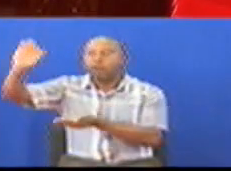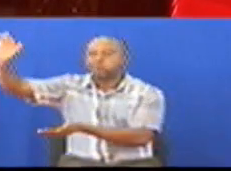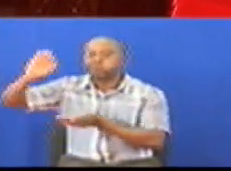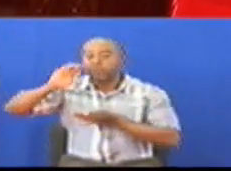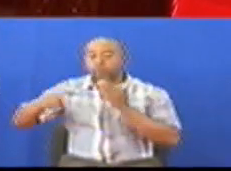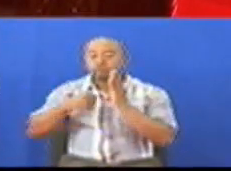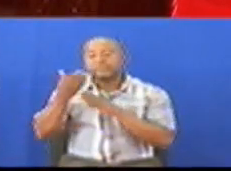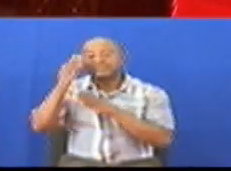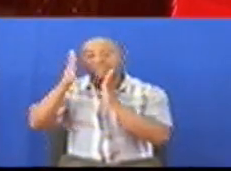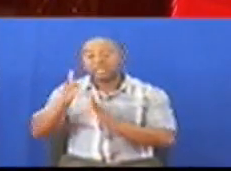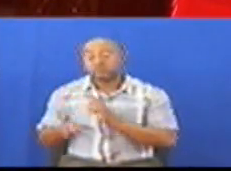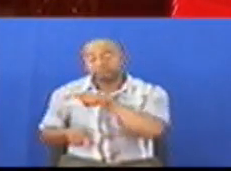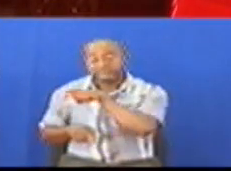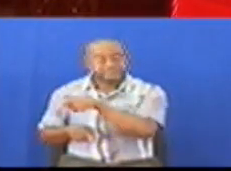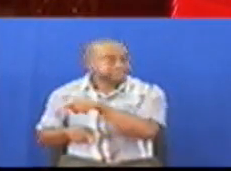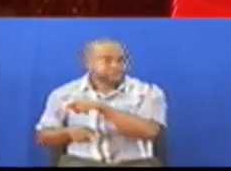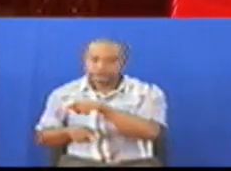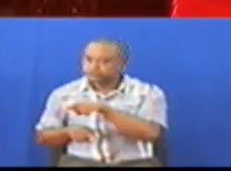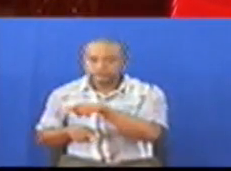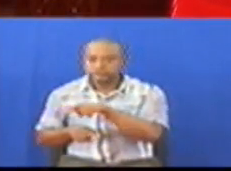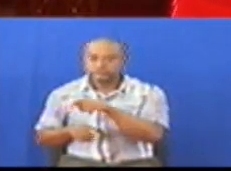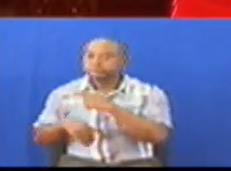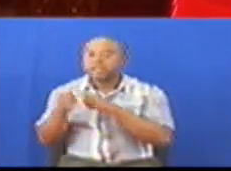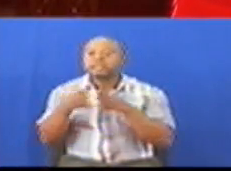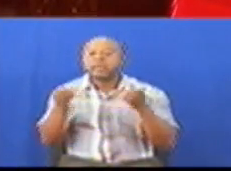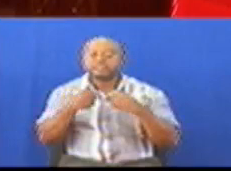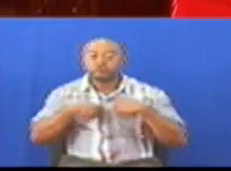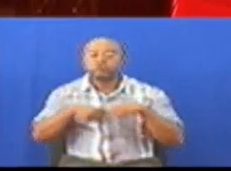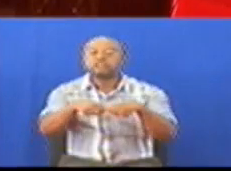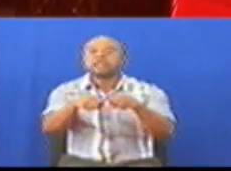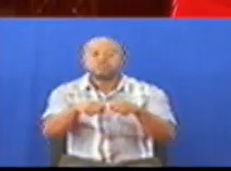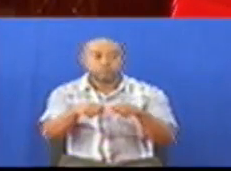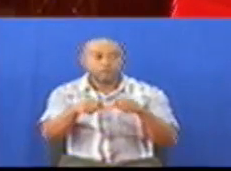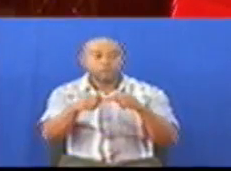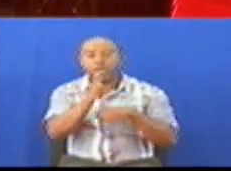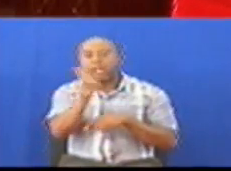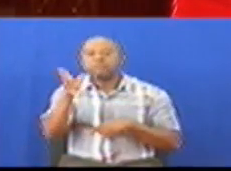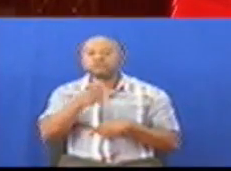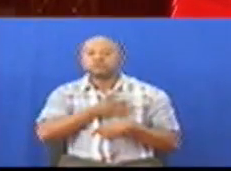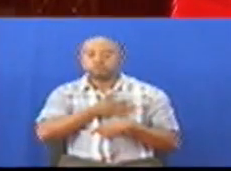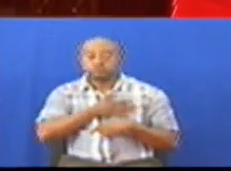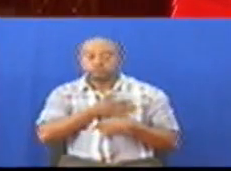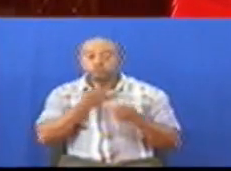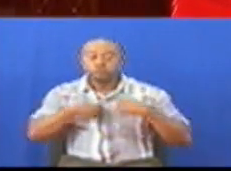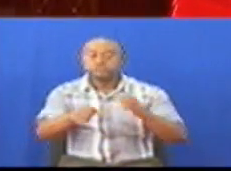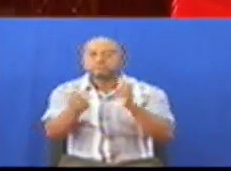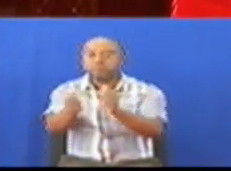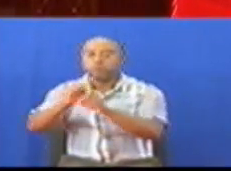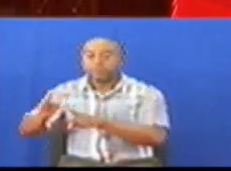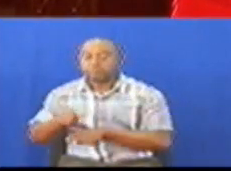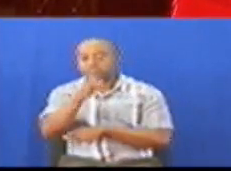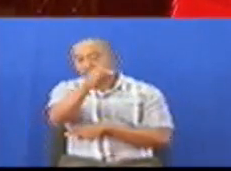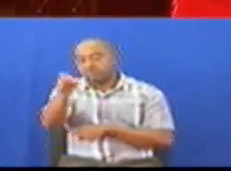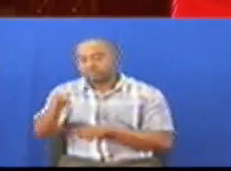ambalo linaathiri sana utendaji wa halmashauri zetu katika kukabiliana na mahitaji ya wananchi. Mheshimiwa Naibu Spika, uendeshaji au uhuru wa